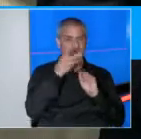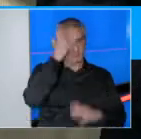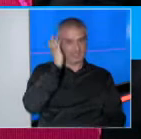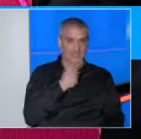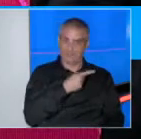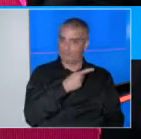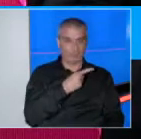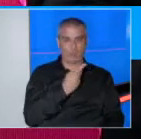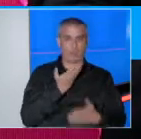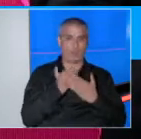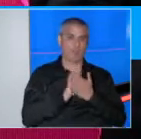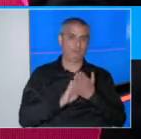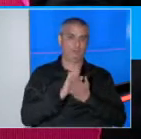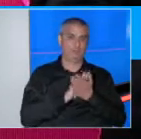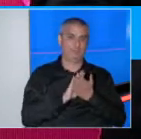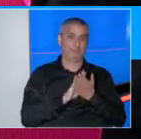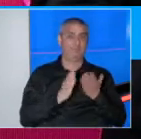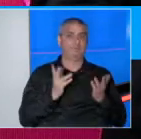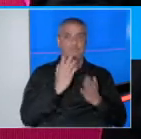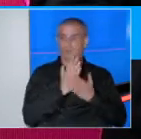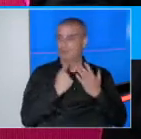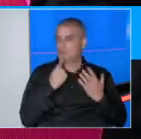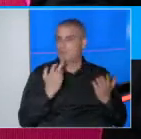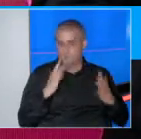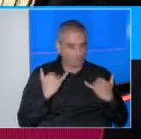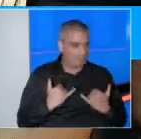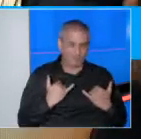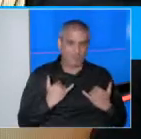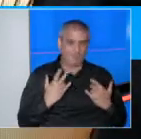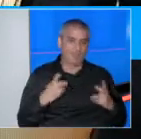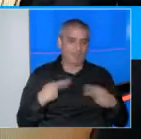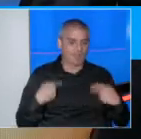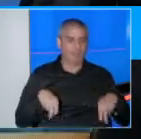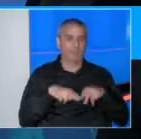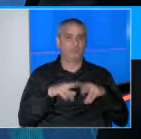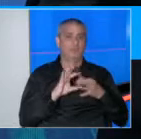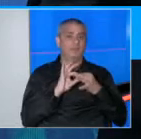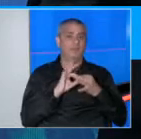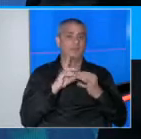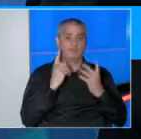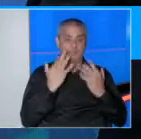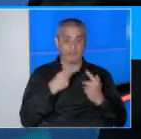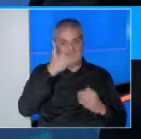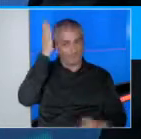לפיד, לא מוסיף לו שם, ויש האומרים שגם עכשיו הם חזרו בחזרה לברית אחים, אבל ברגע